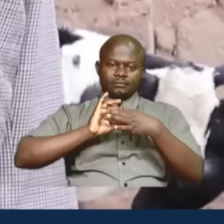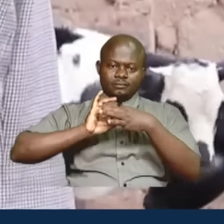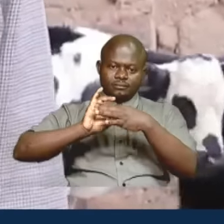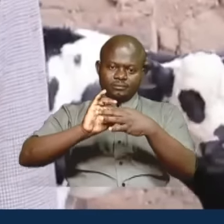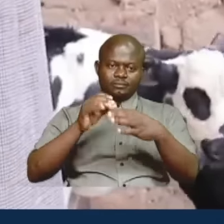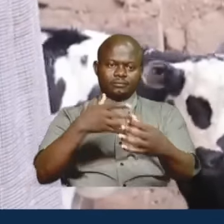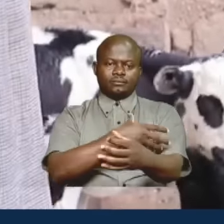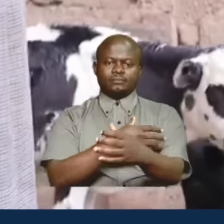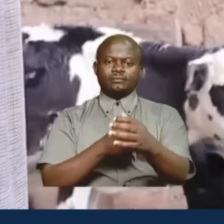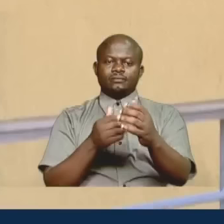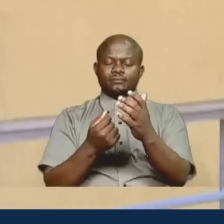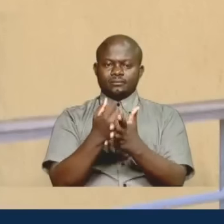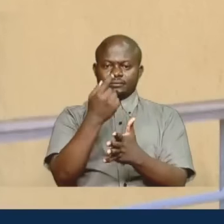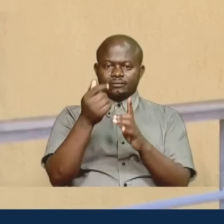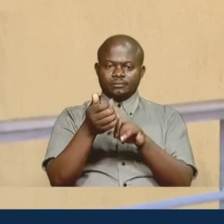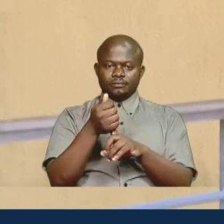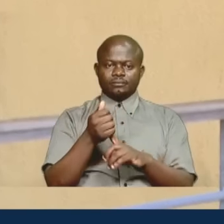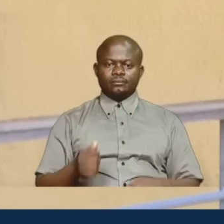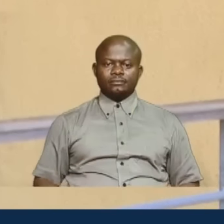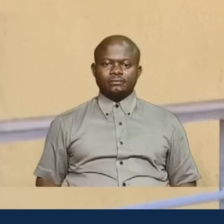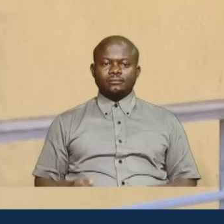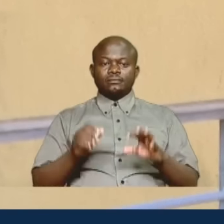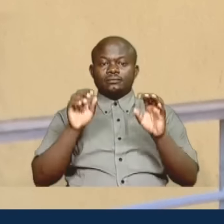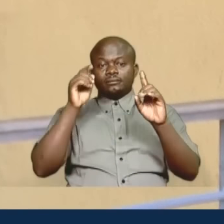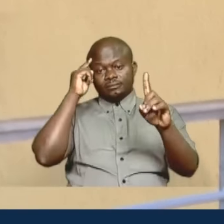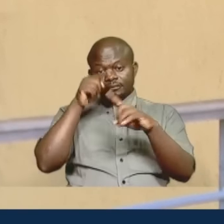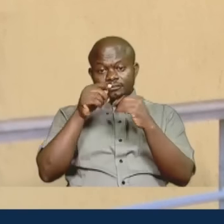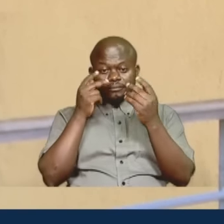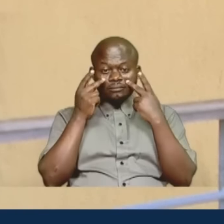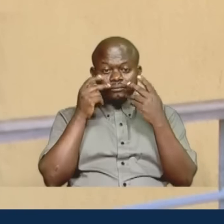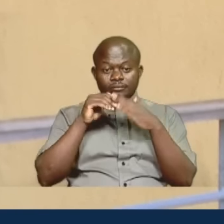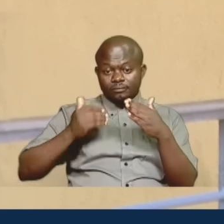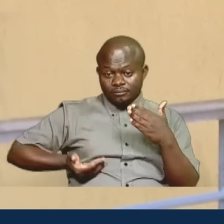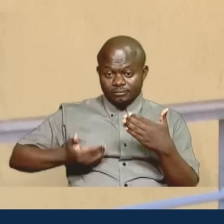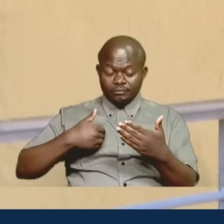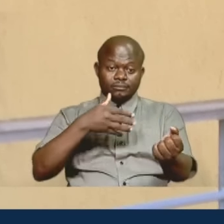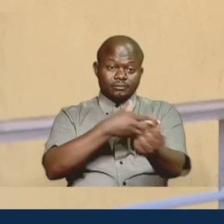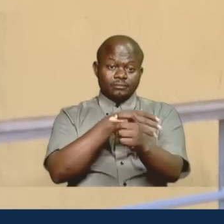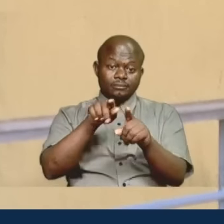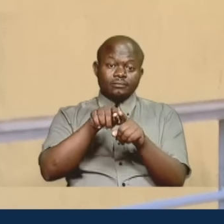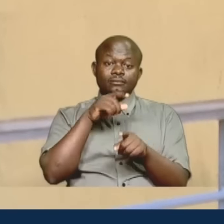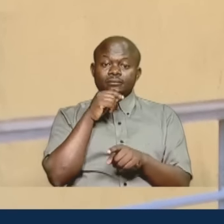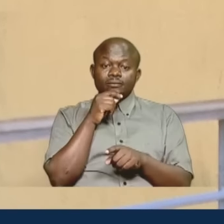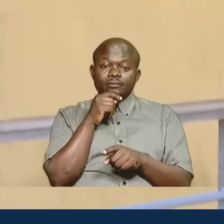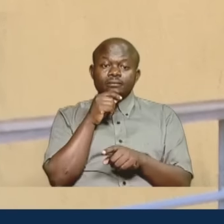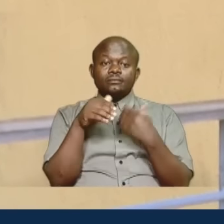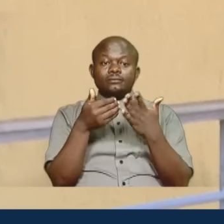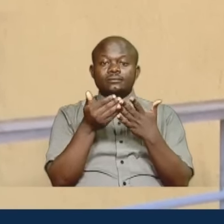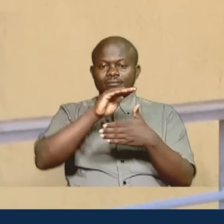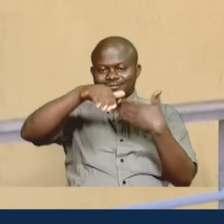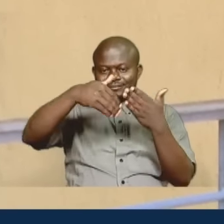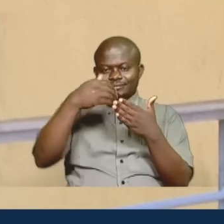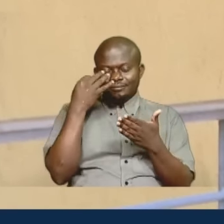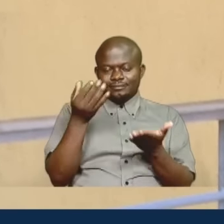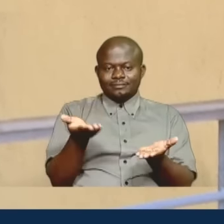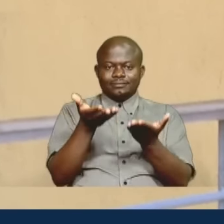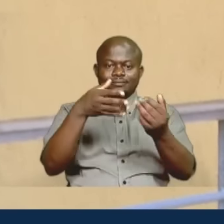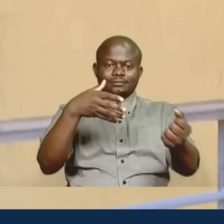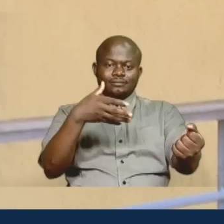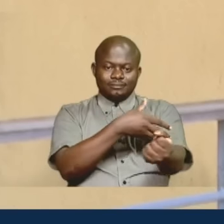ku iterambere ryihuse. Ikigamijwe ni ukureba ngo ese umugore arashoboye nk'uko umugabo ashoboye, ese bose iyo bazamuriwe